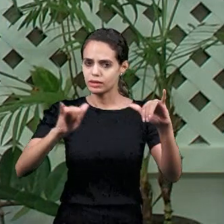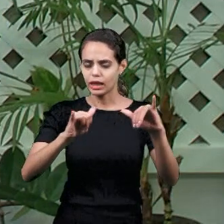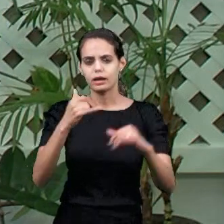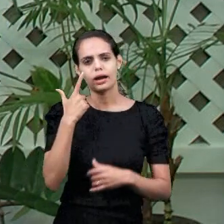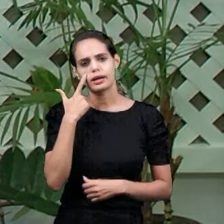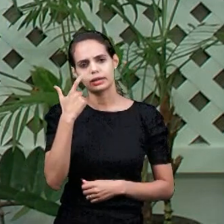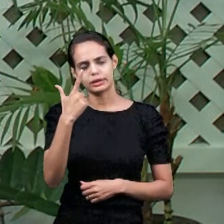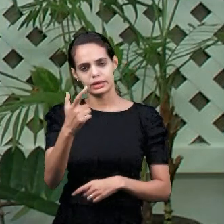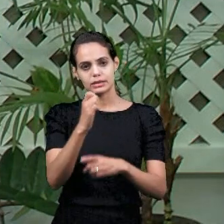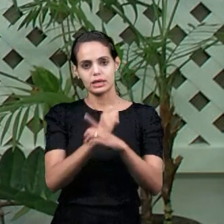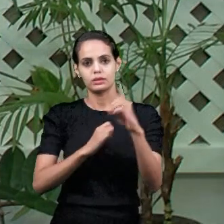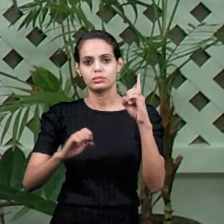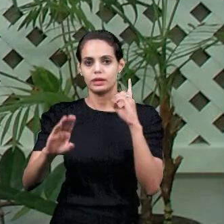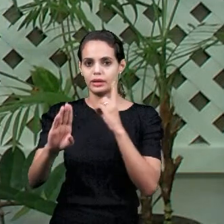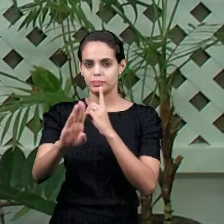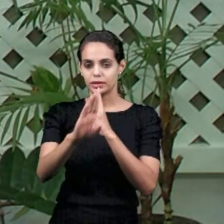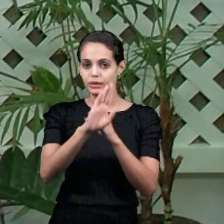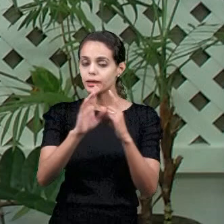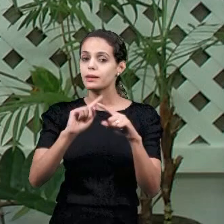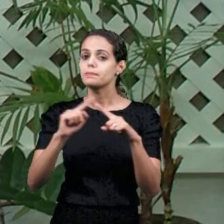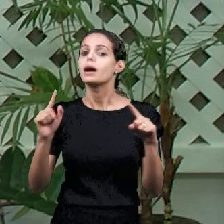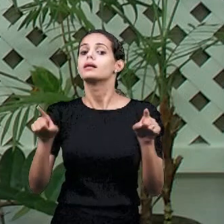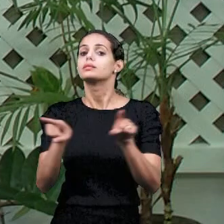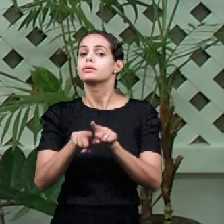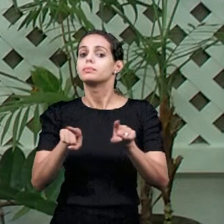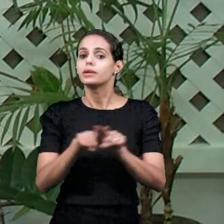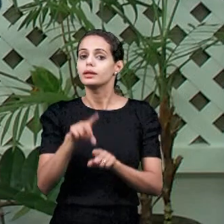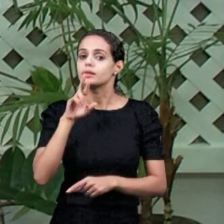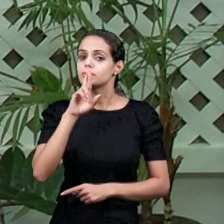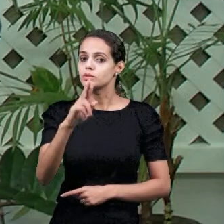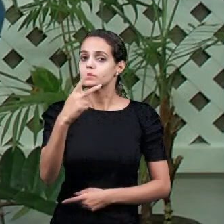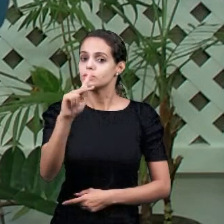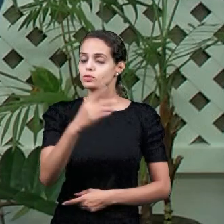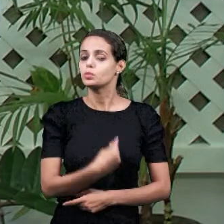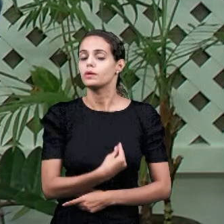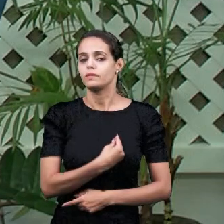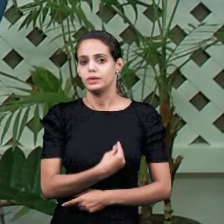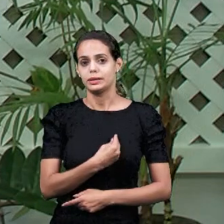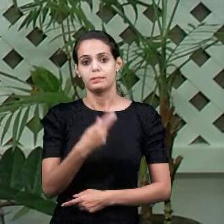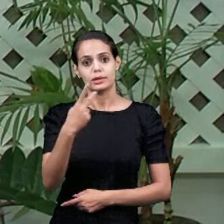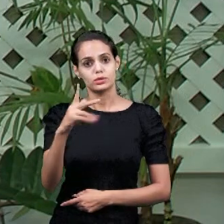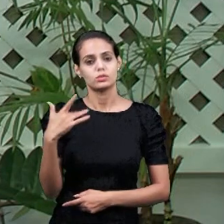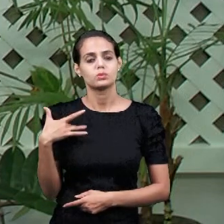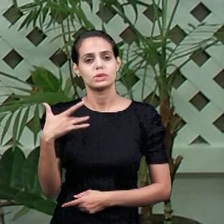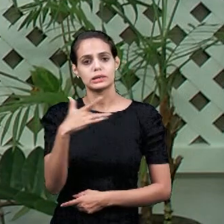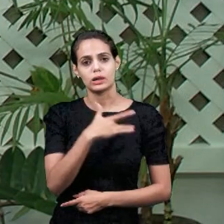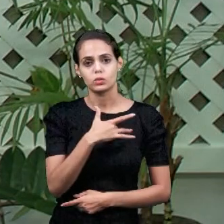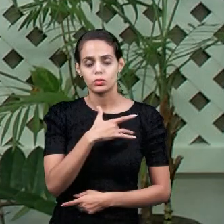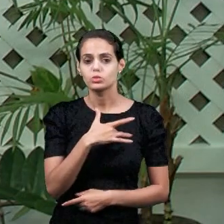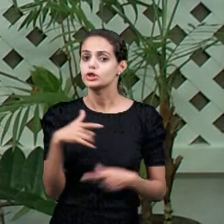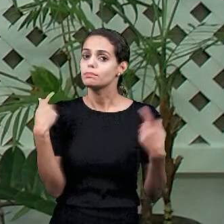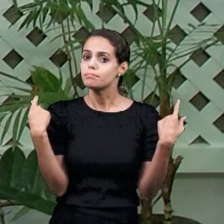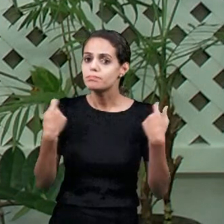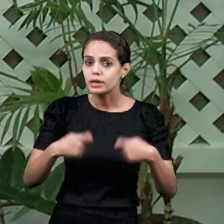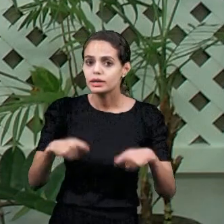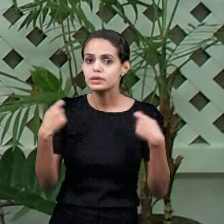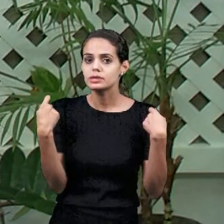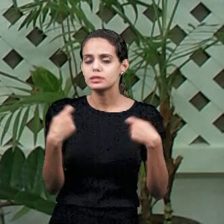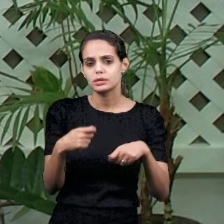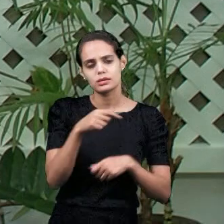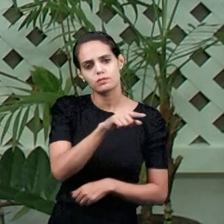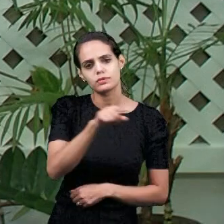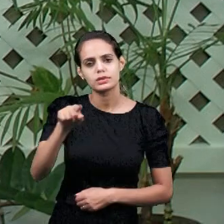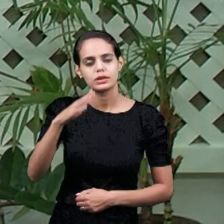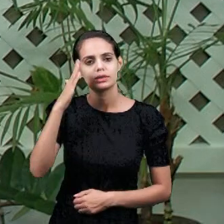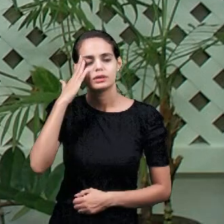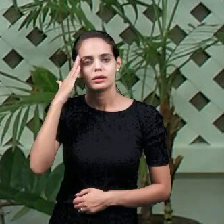train de donner une réponse pour votre vie, pour votre santé nécessaire. Je, je veux que mes frères et sœurs puissent comprendre cela. Quelques-uns ne